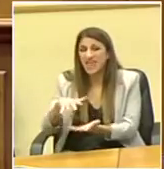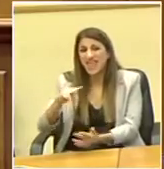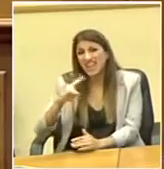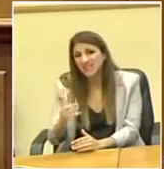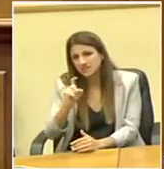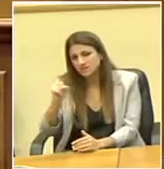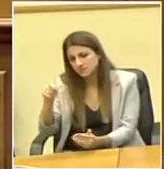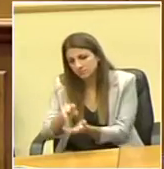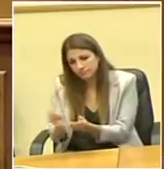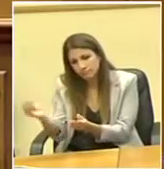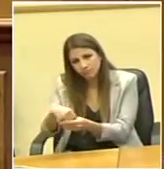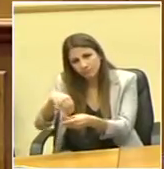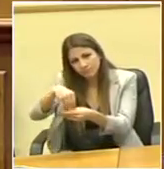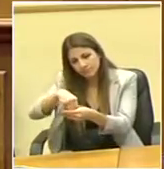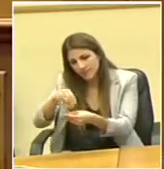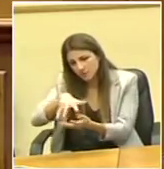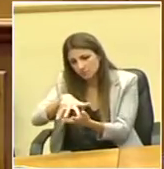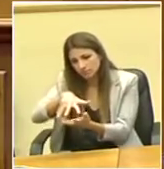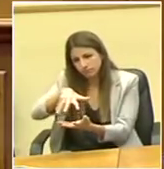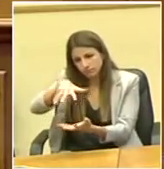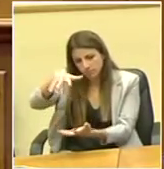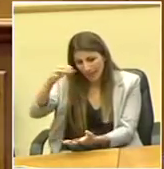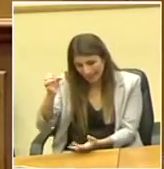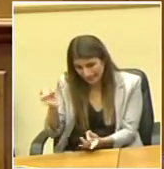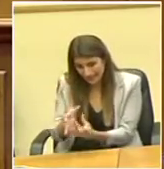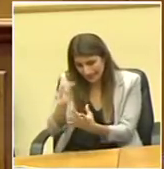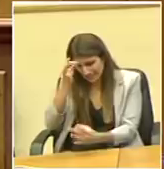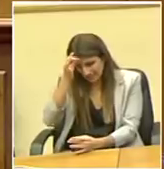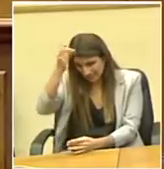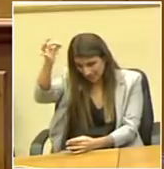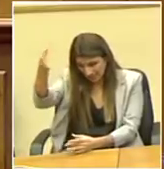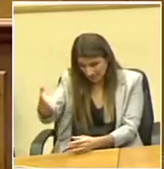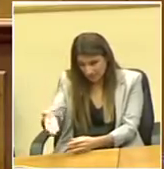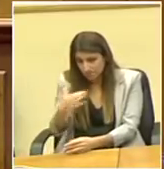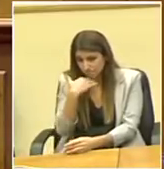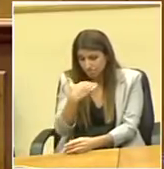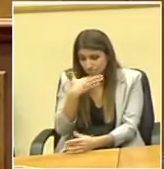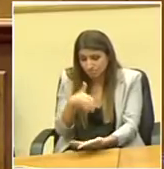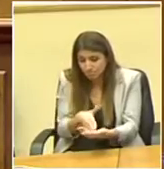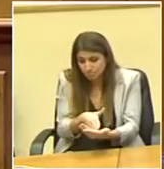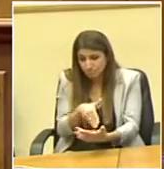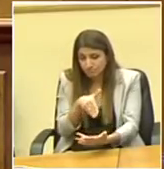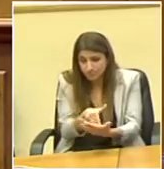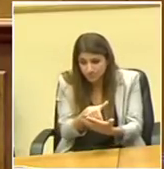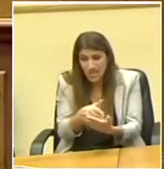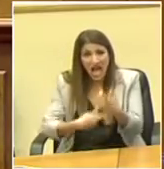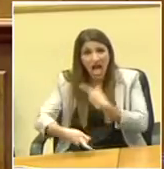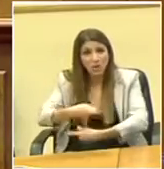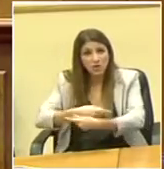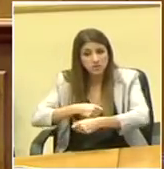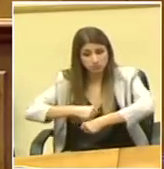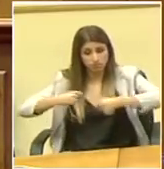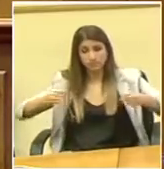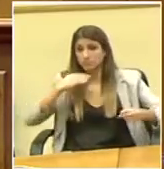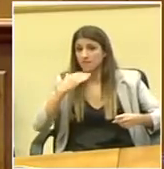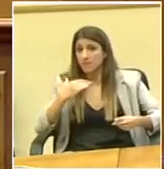την περίπτωση κάποια στιγμή να μην μπορούμε να βγούμε στις αγορές.